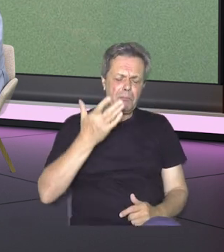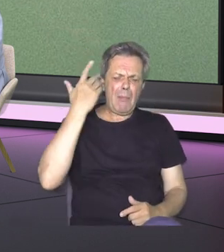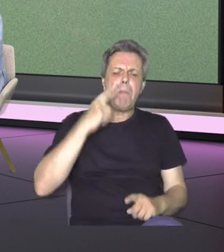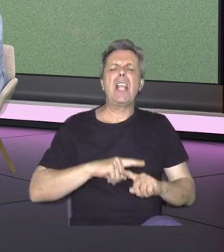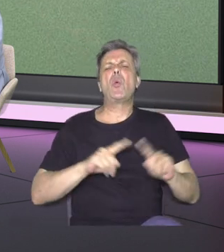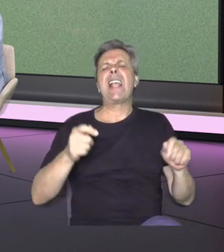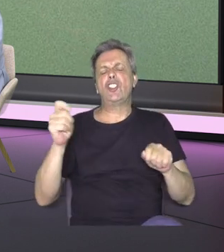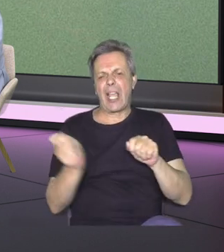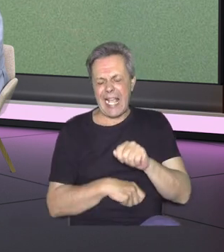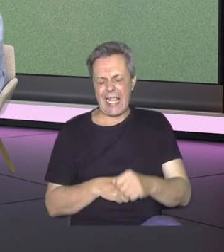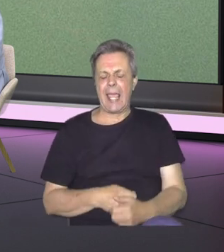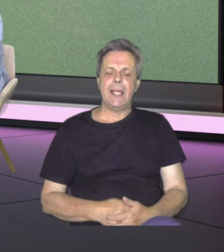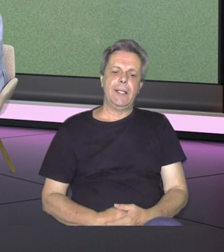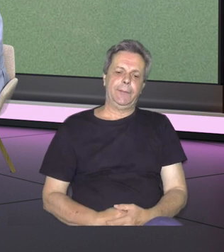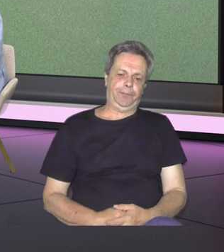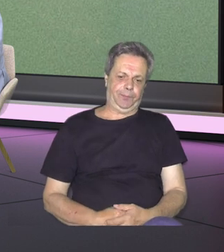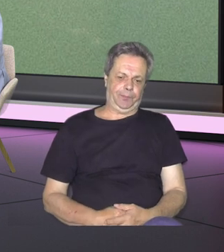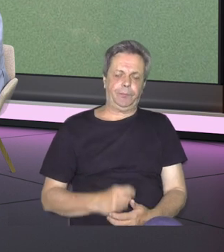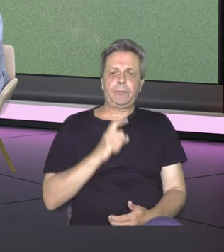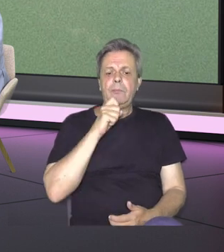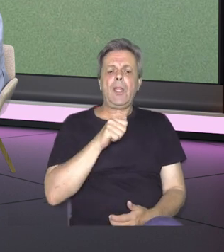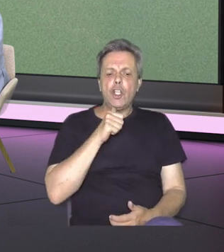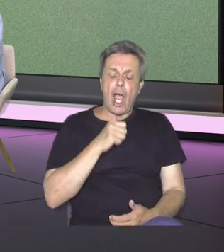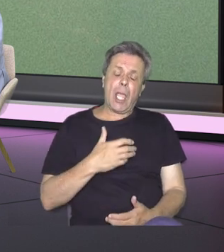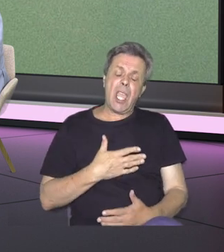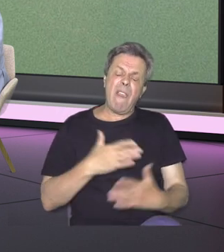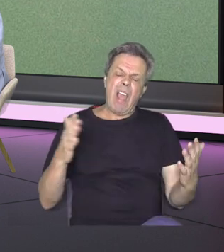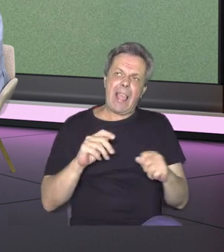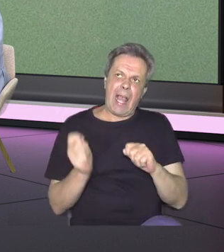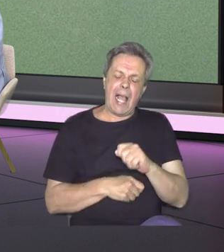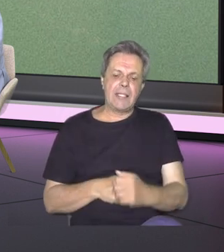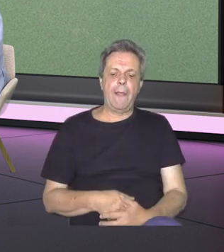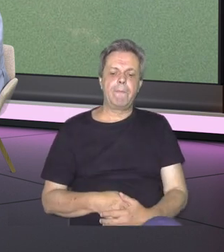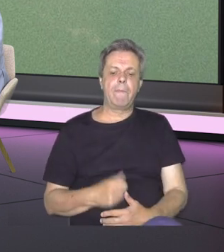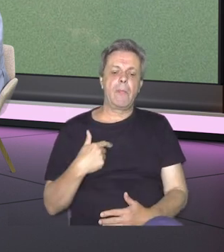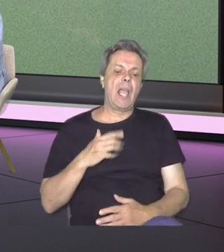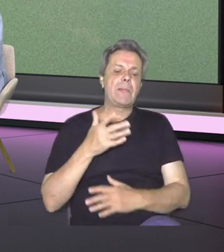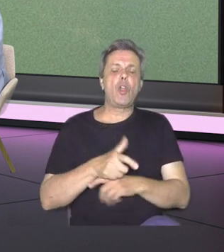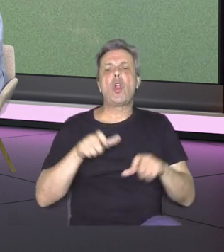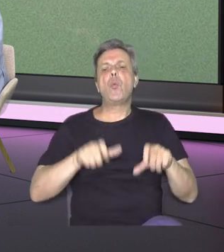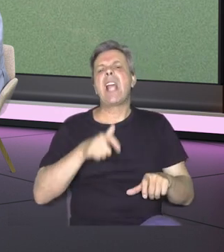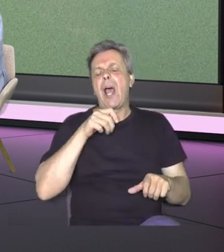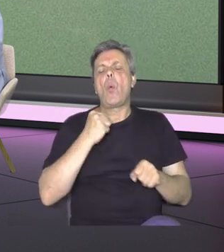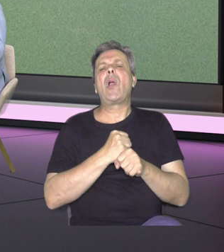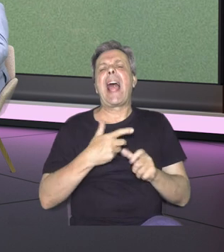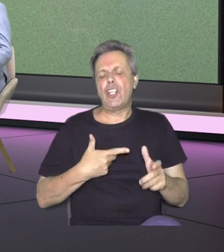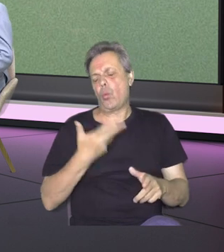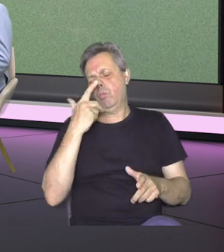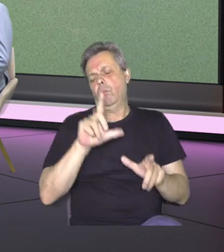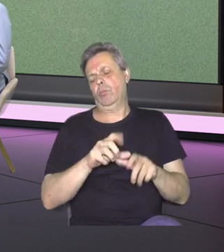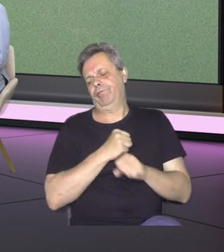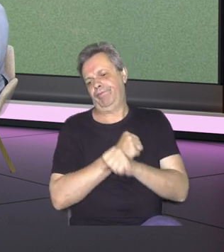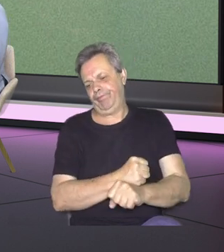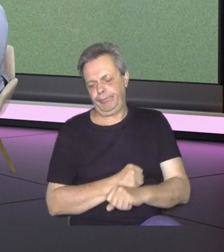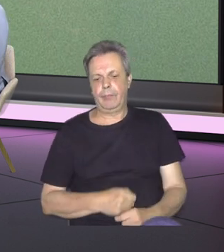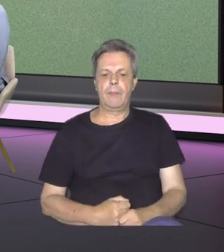različite su kazne dobivali, čak i drastične kazne. I ja dođem u Staru Gradišku izdržavati.